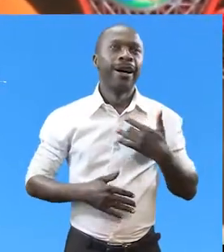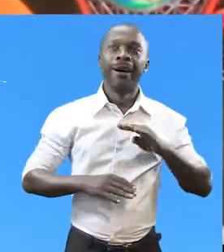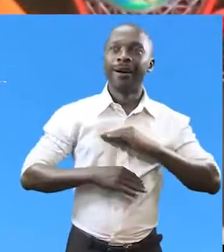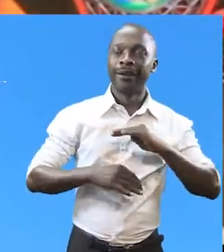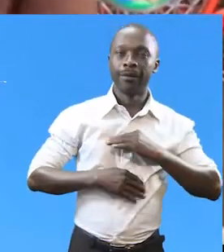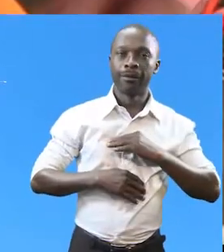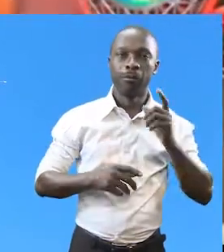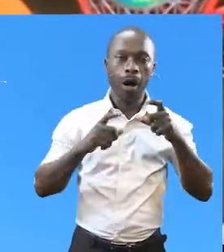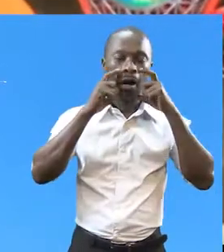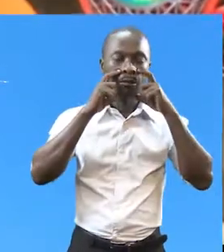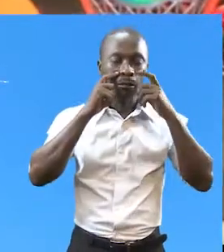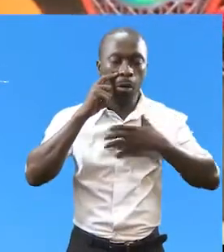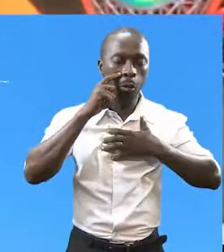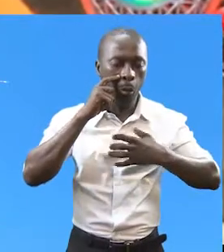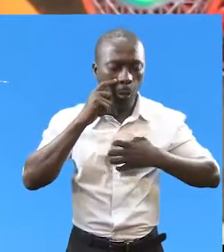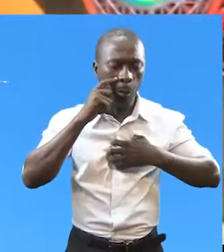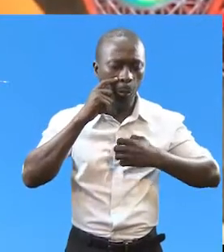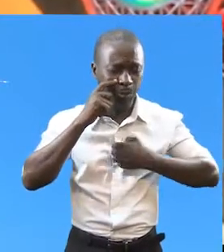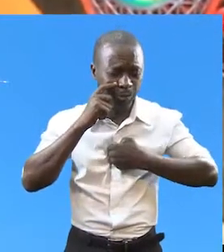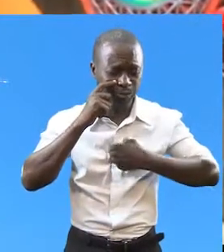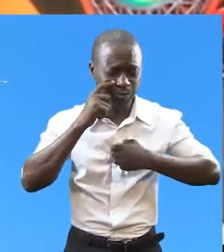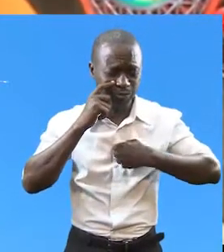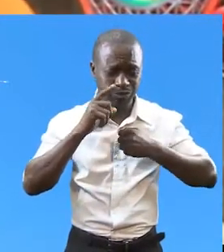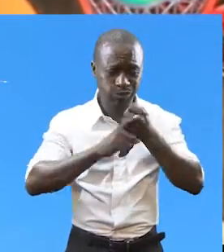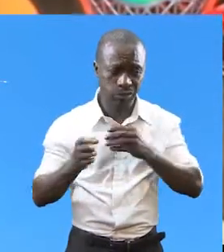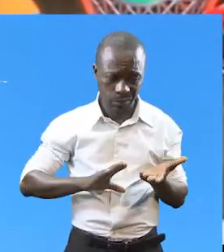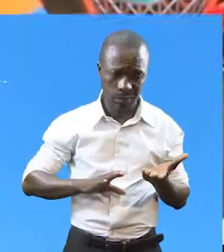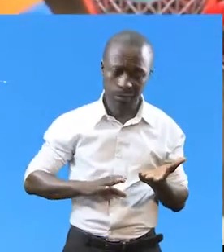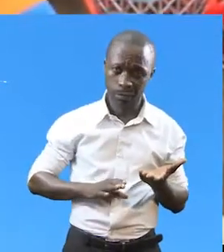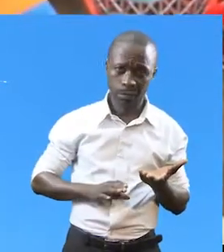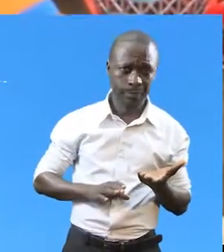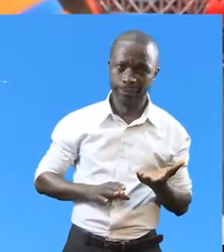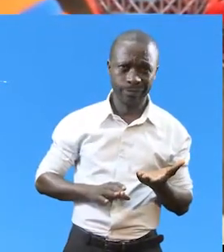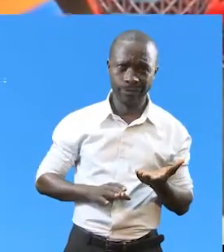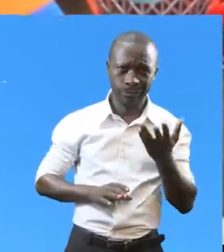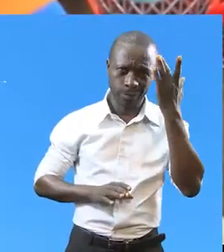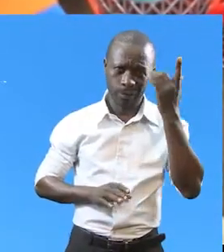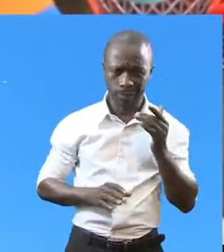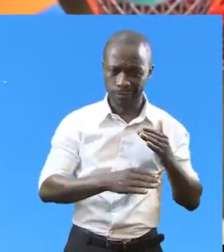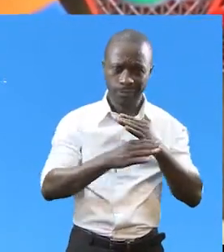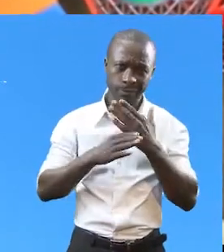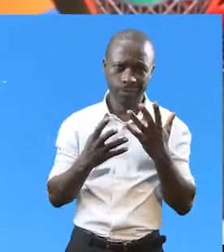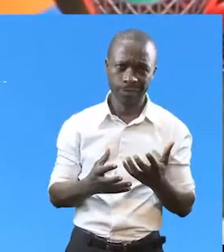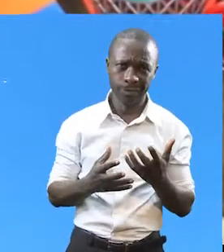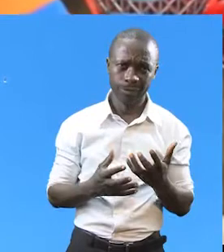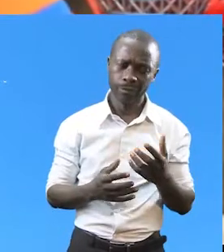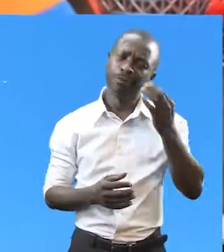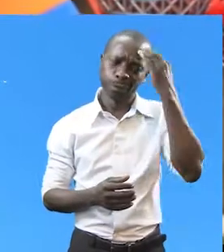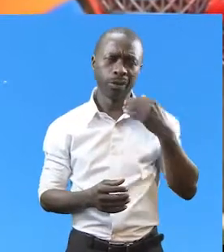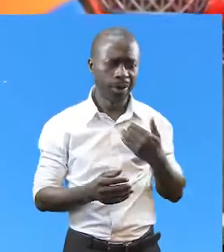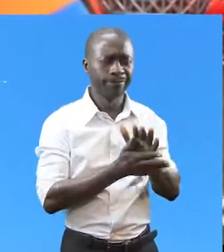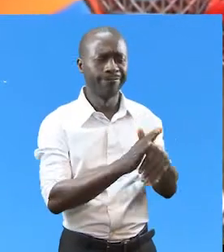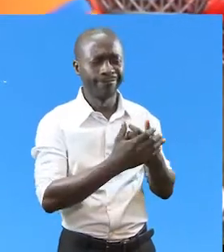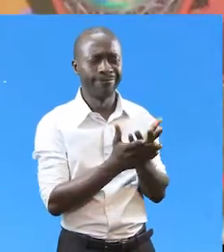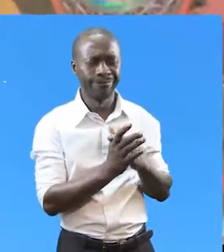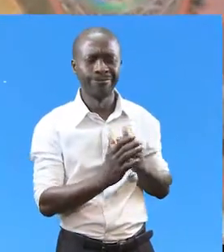mourir plutôt par rapport vite au corona. Je sais quand même que les mesures de protection comme laver les mains ici, je le fais. Mais pour le port de masque, c'est